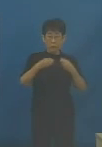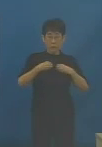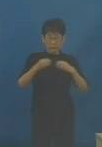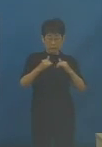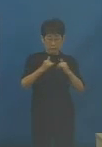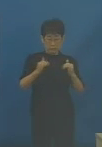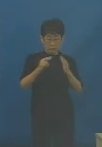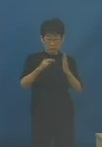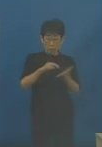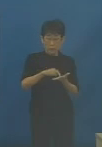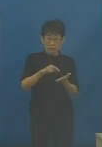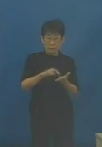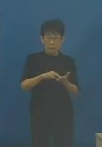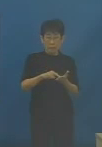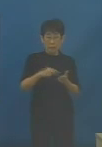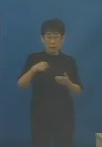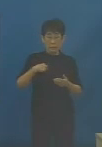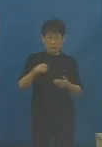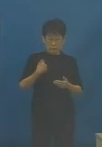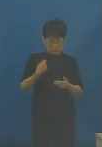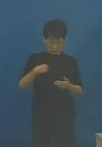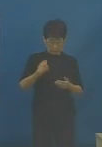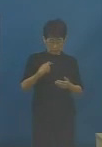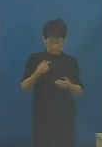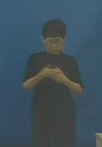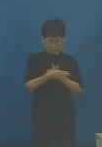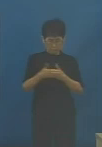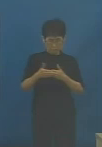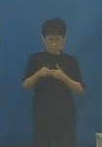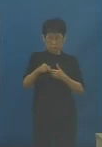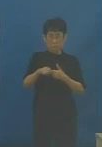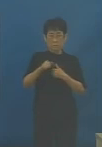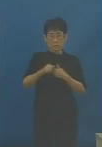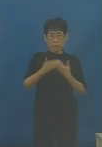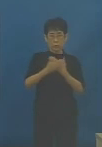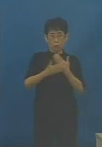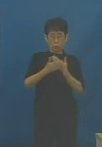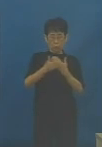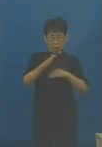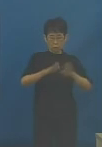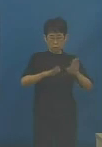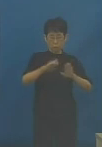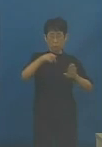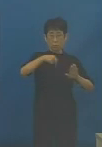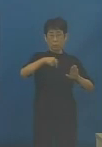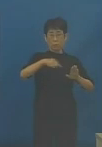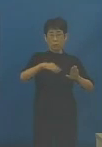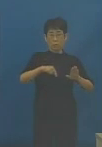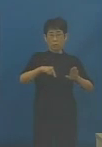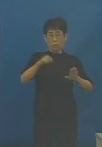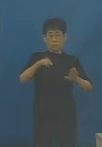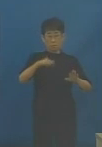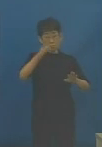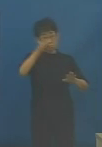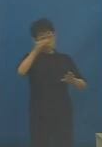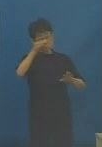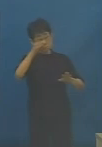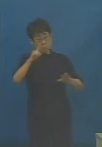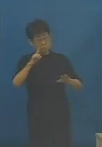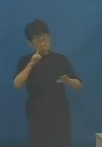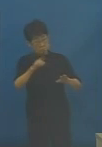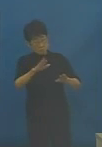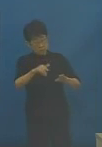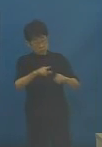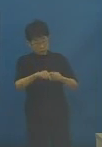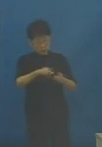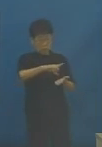れている、自己隔離的な、その療養の状況だとかを、見ればですね、それを